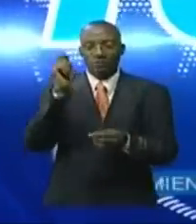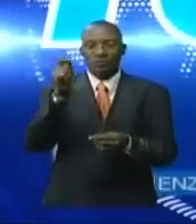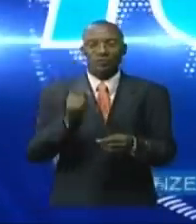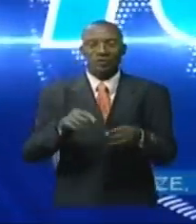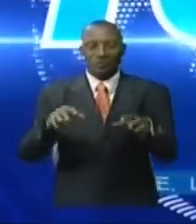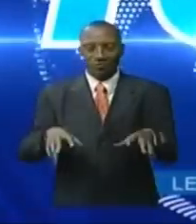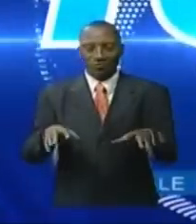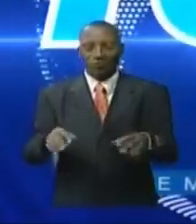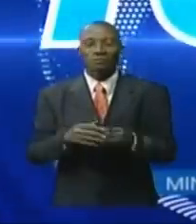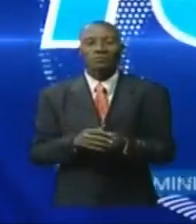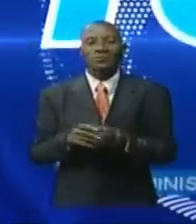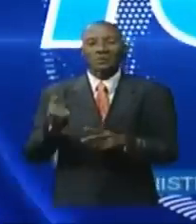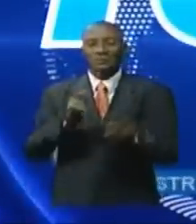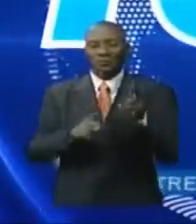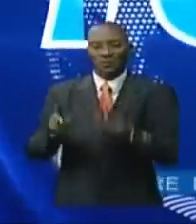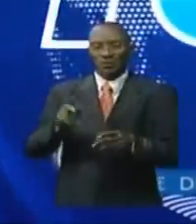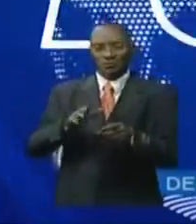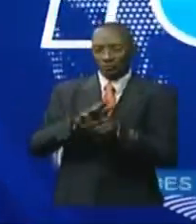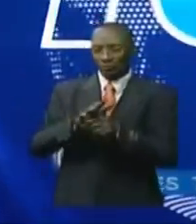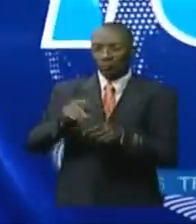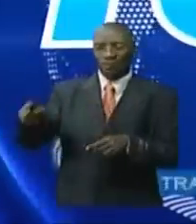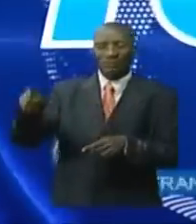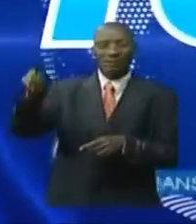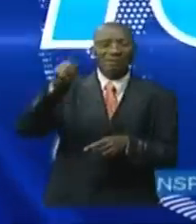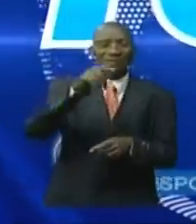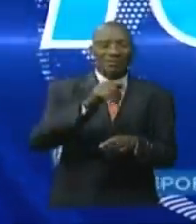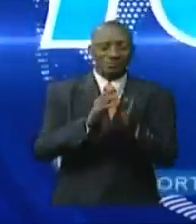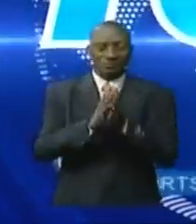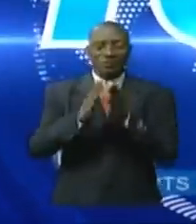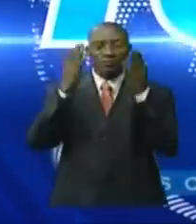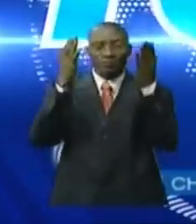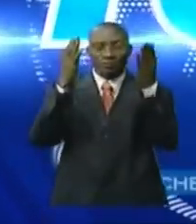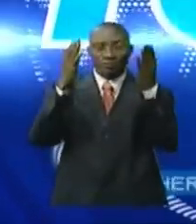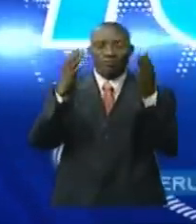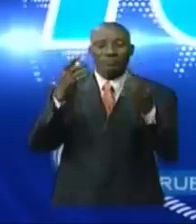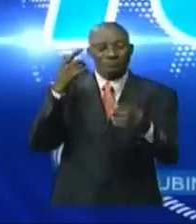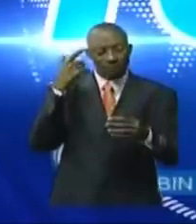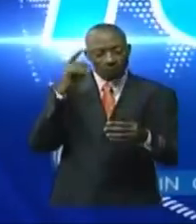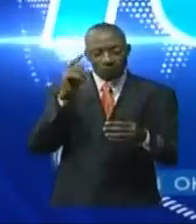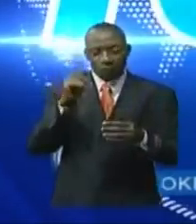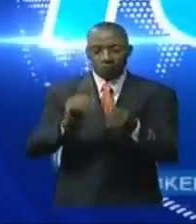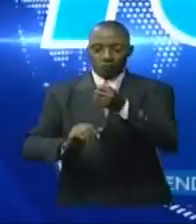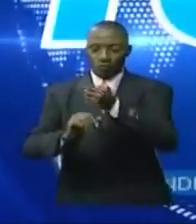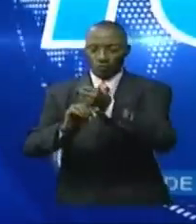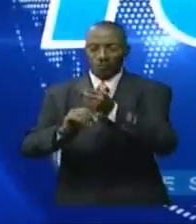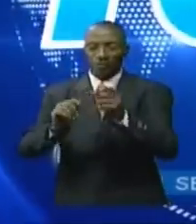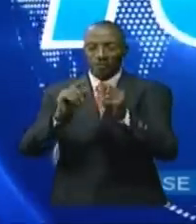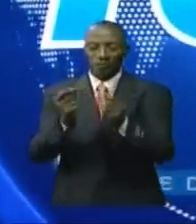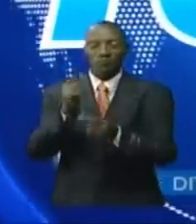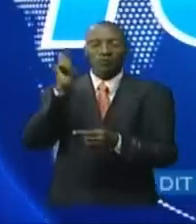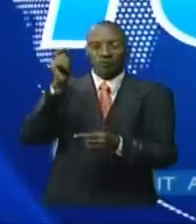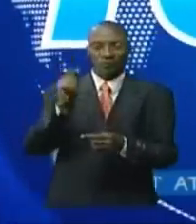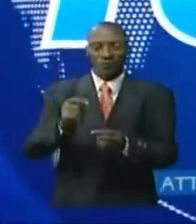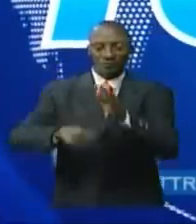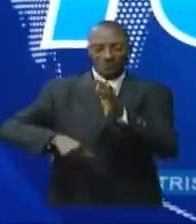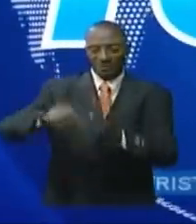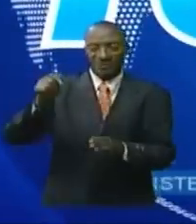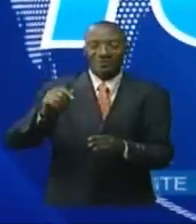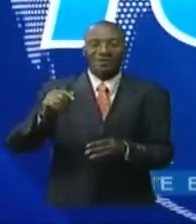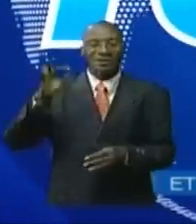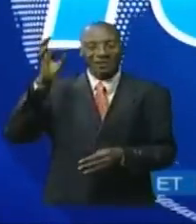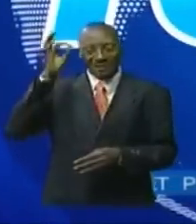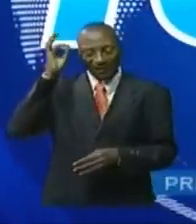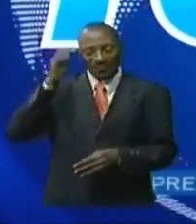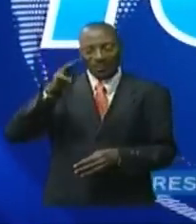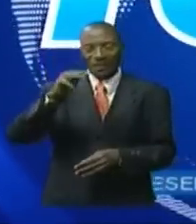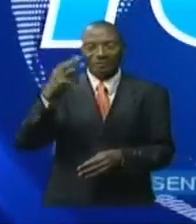la grâce de Dieu dans le conflit qui oppose la République démocratique du Congo au Rwanda. Et cette population se dit rangée derrière les